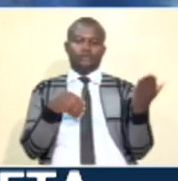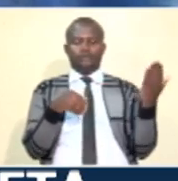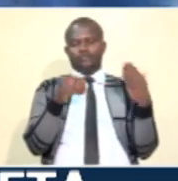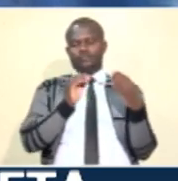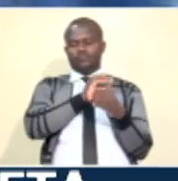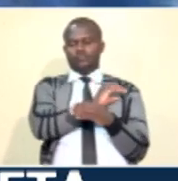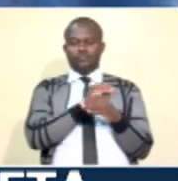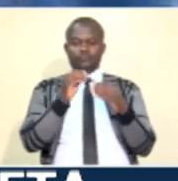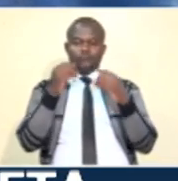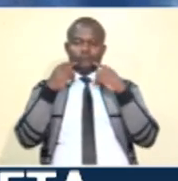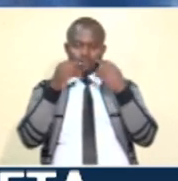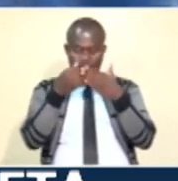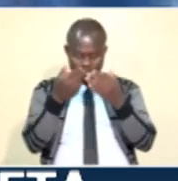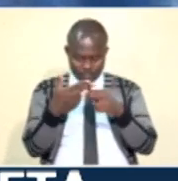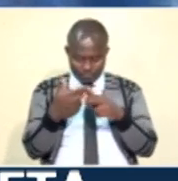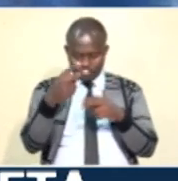komisiyo yasanze kugeza ubu